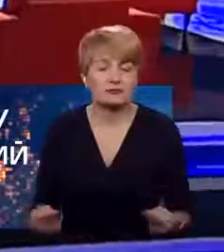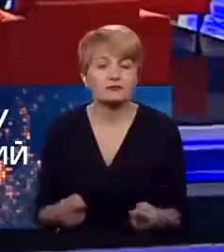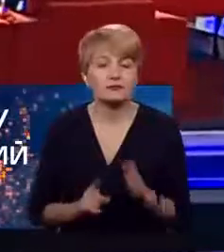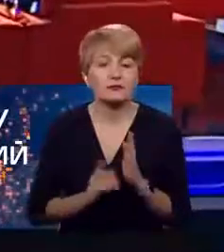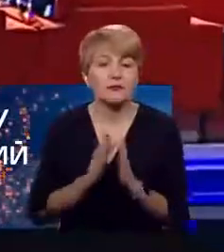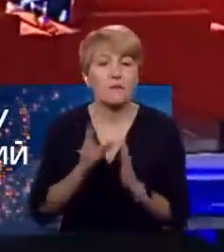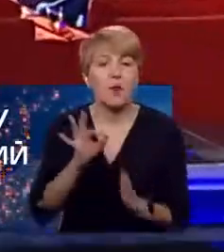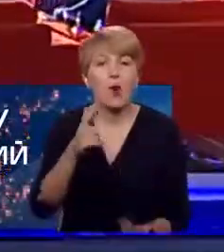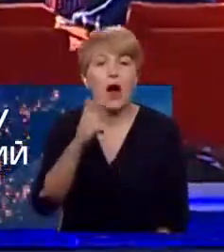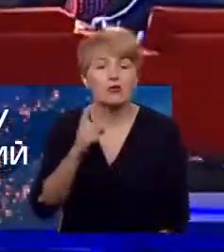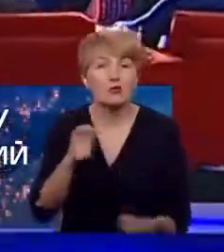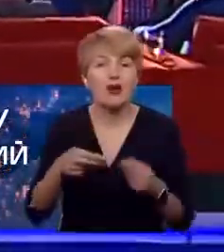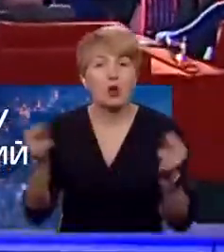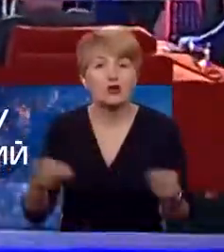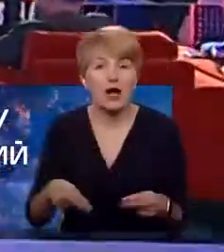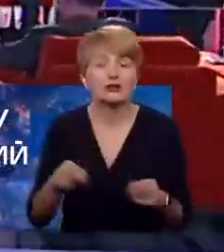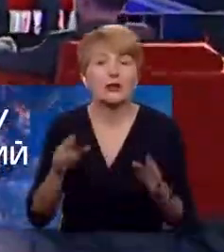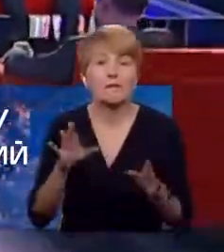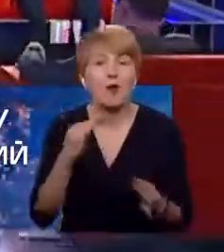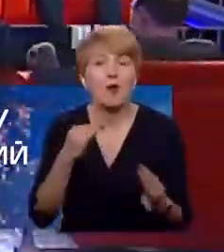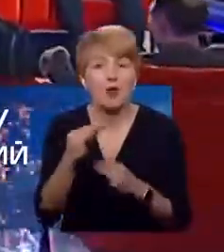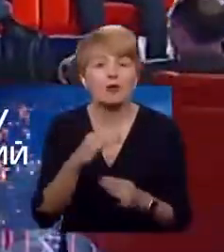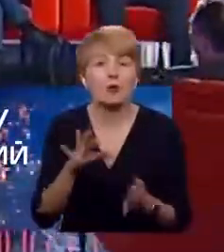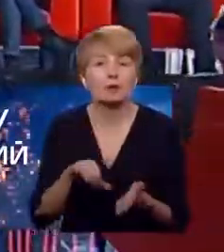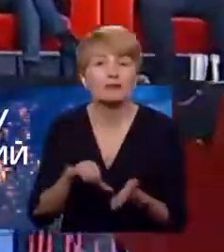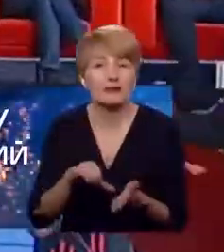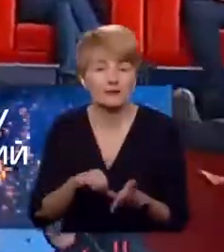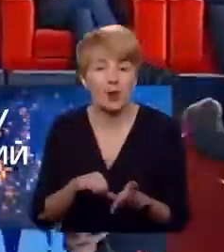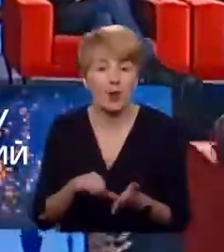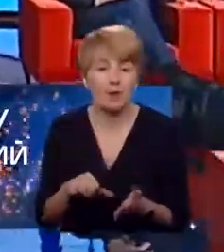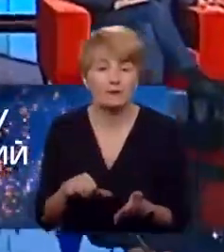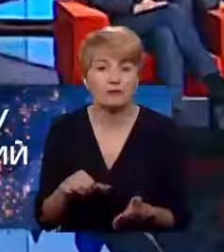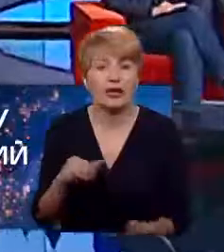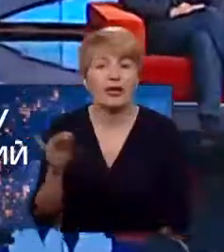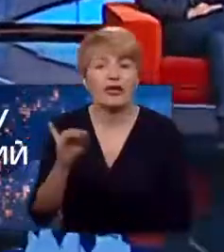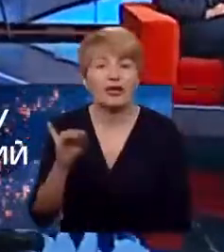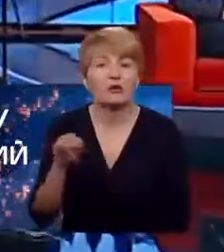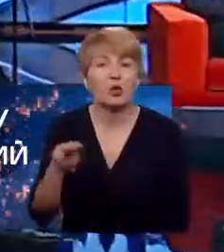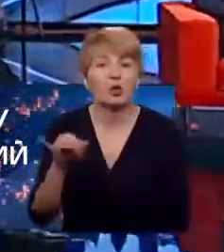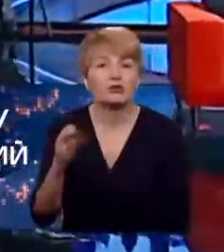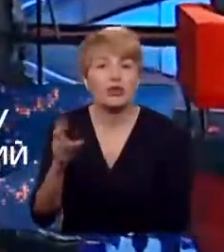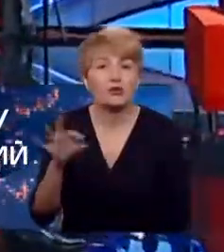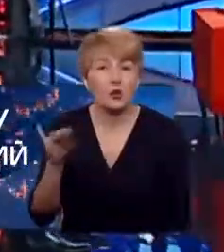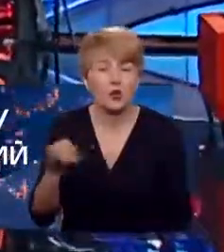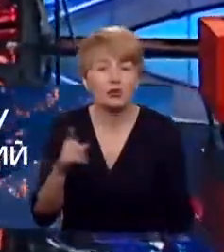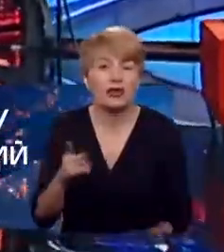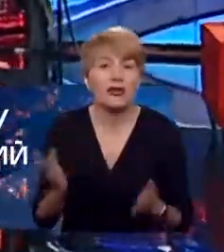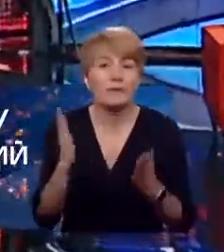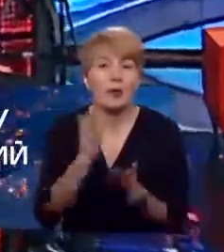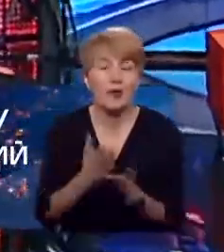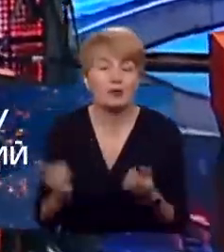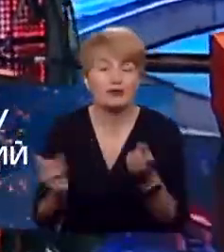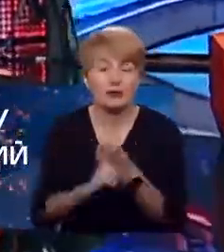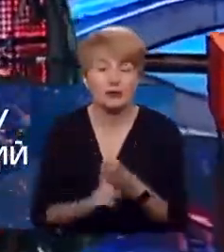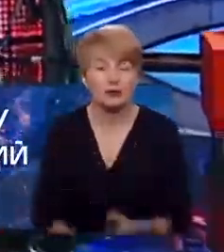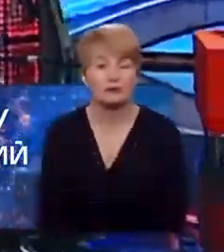Значить, про газові контракти також поговоримо з представником президента України у Верховній Раді Іриною Луценко. Вона з нами на прямому зв'язку з нашої